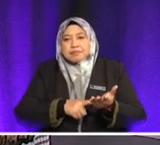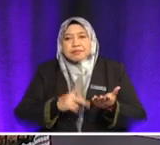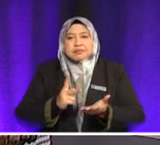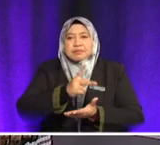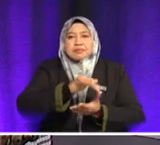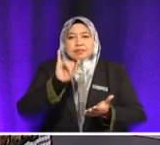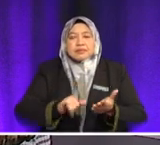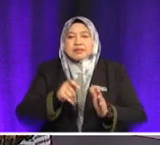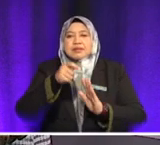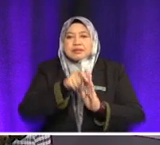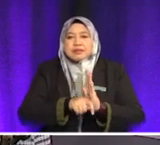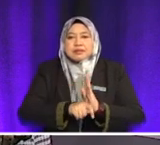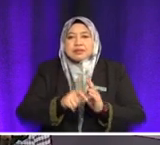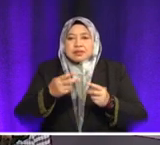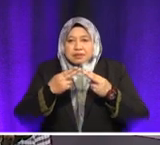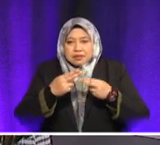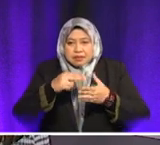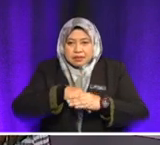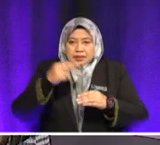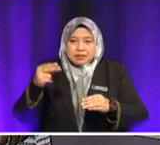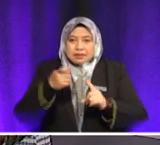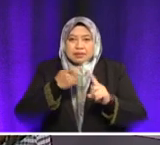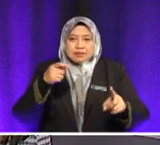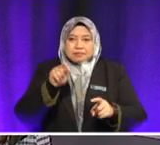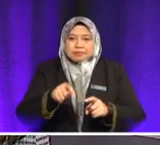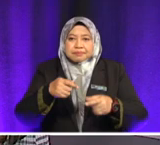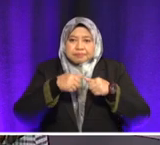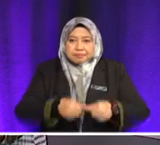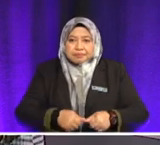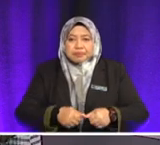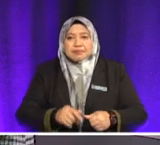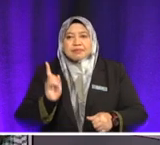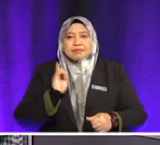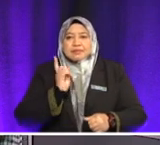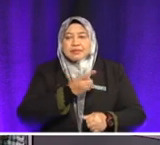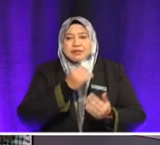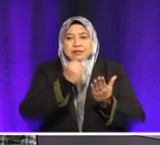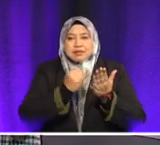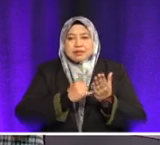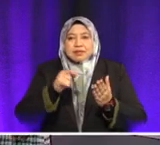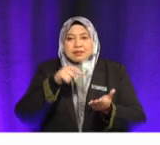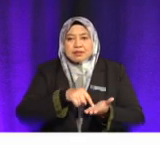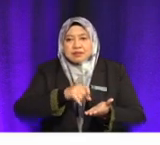berjarak tetap dari satu titik tetap Oke jadi kita lukisnya Mira ini adalah